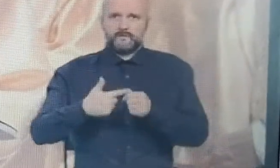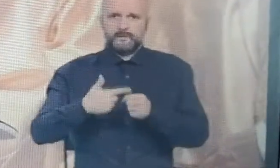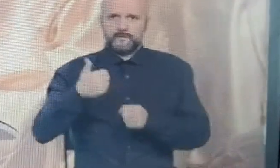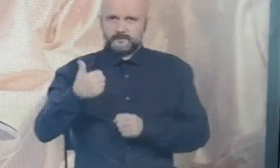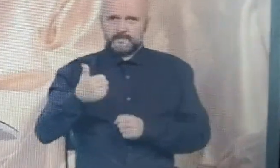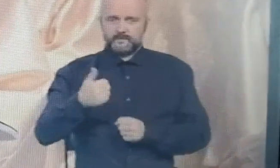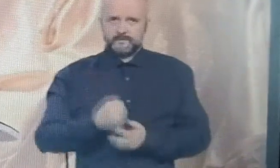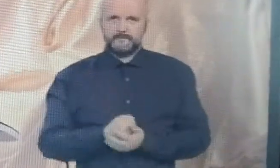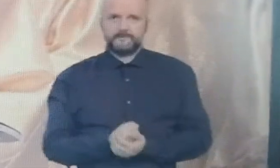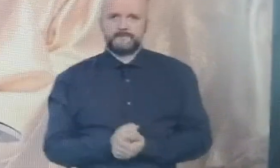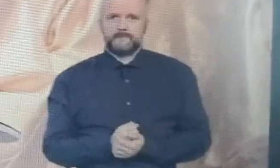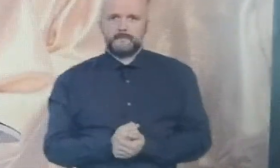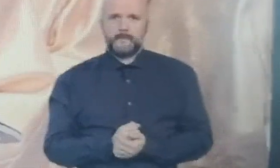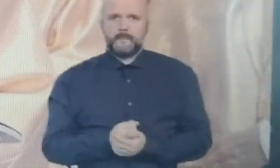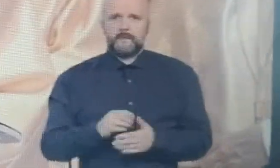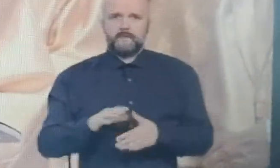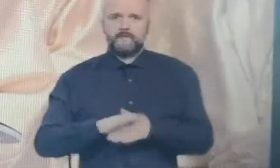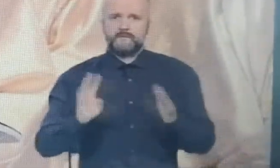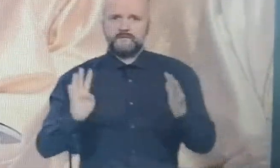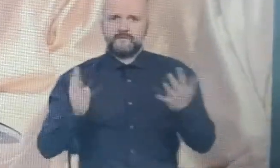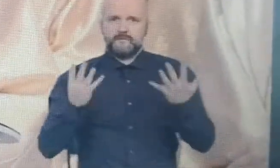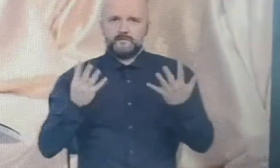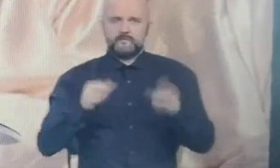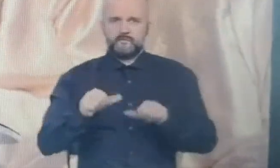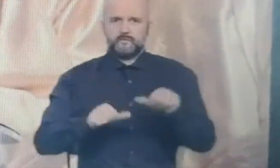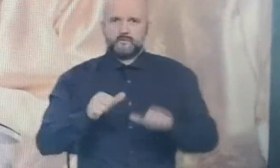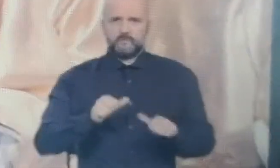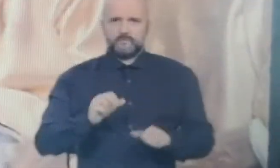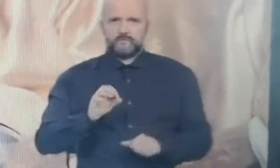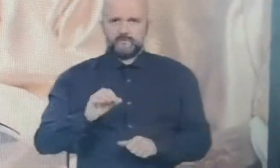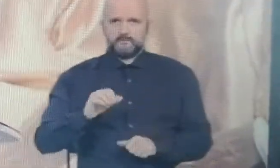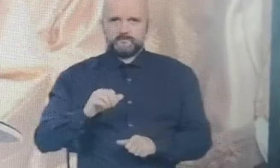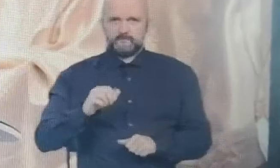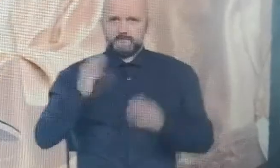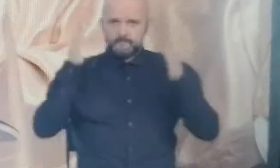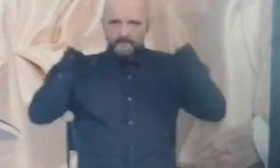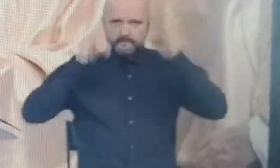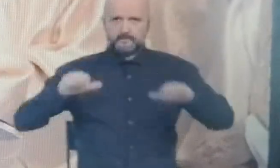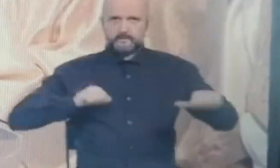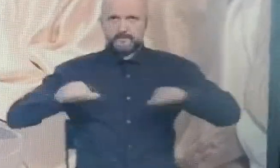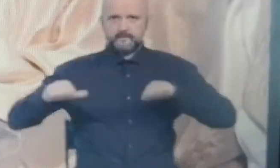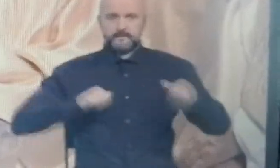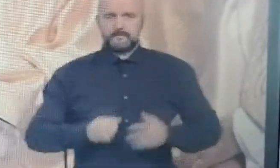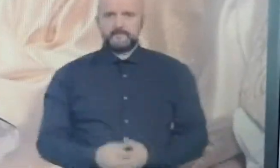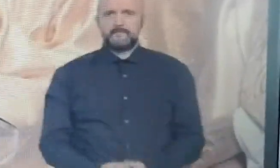2021 w 9 roku naszego pontyfikatu.